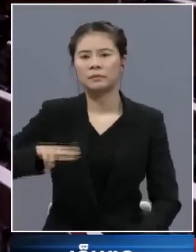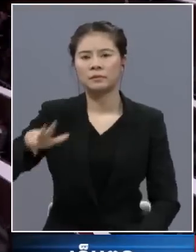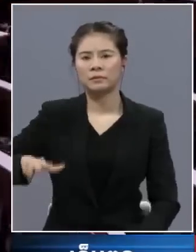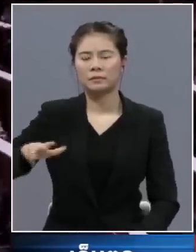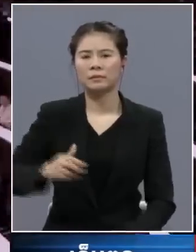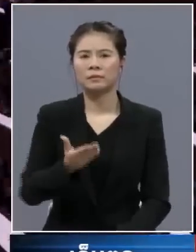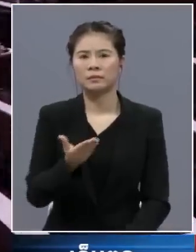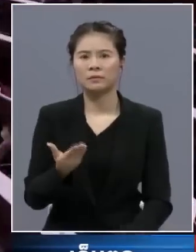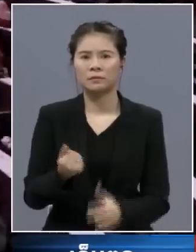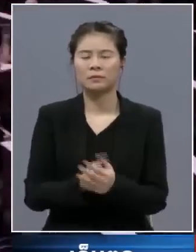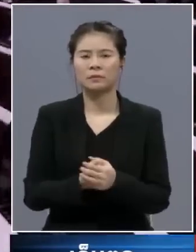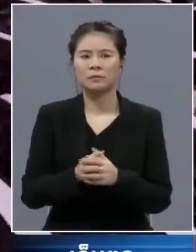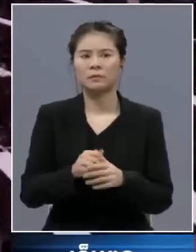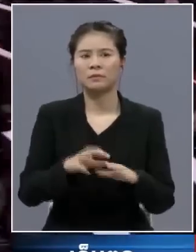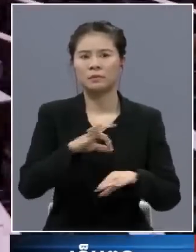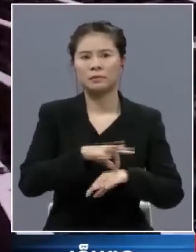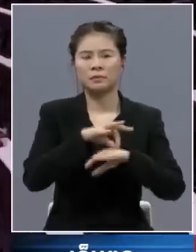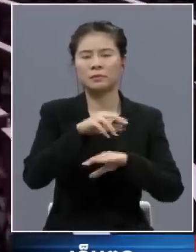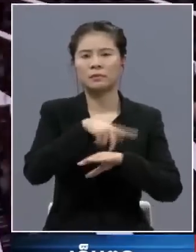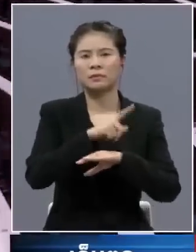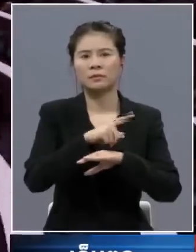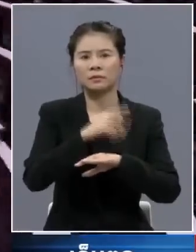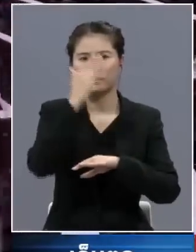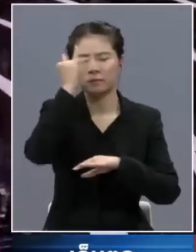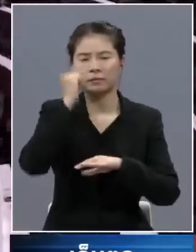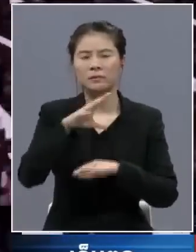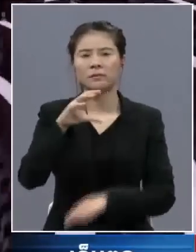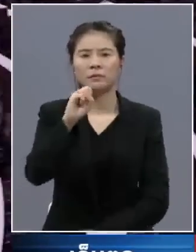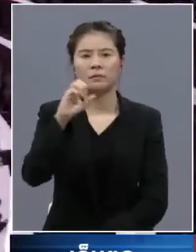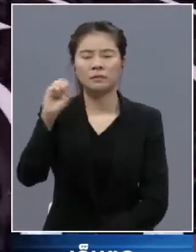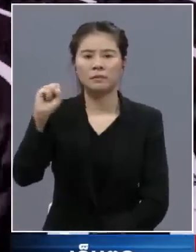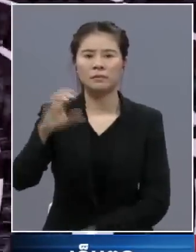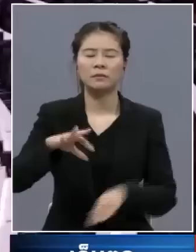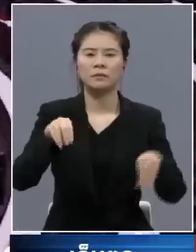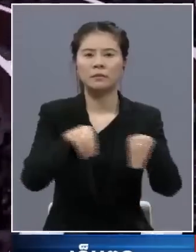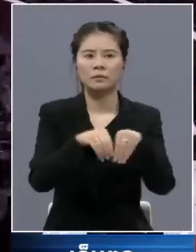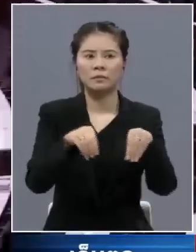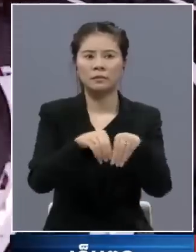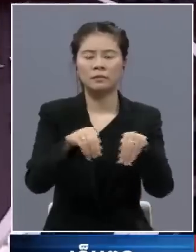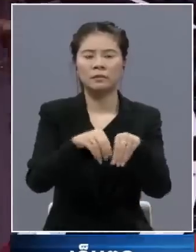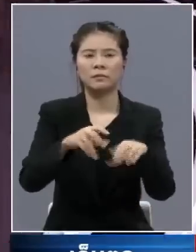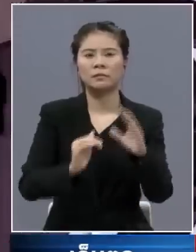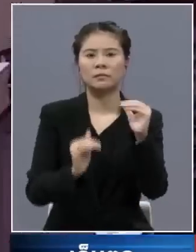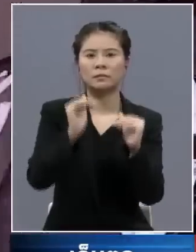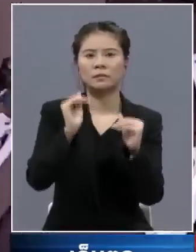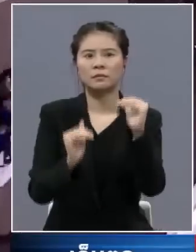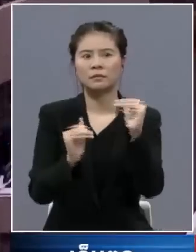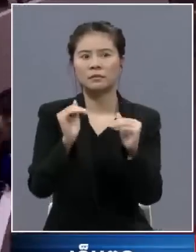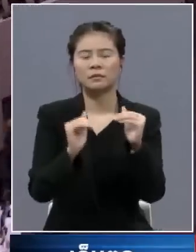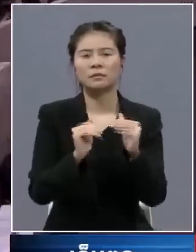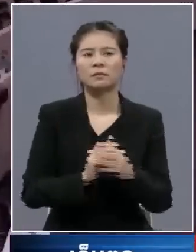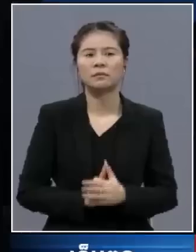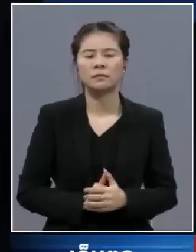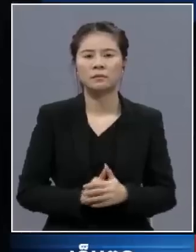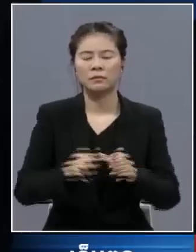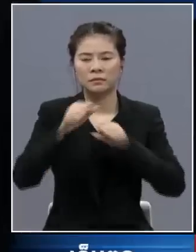ไกลเนี่ยได้เก้าอี้นายกไปแล้วเหตุผลของเพื่อไทยก็คือจำนวนเสียงของส.ส.ของ2พรรคมันใกล้เคียงกันนะครับแล้วมันอาจจะบวกลบไปอีกในช่วงที่มี